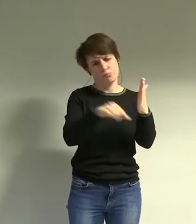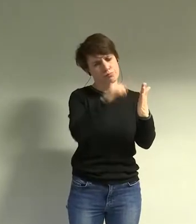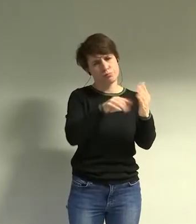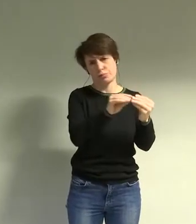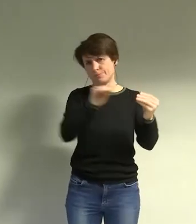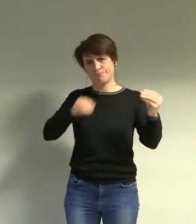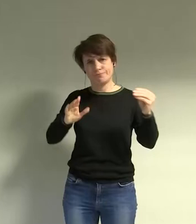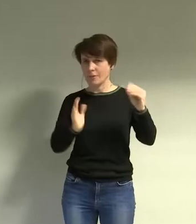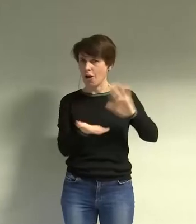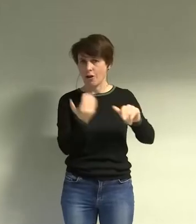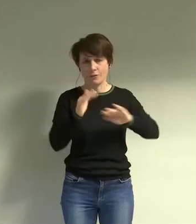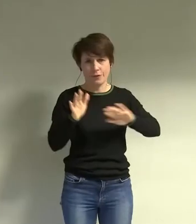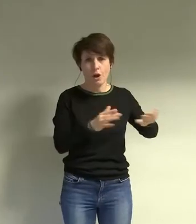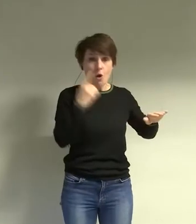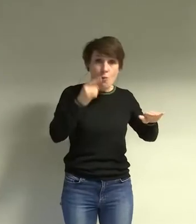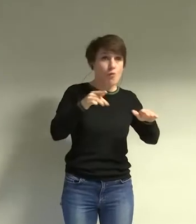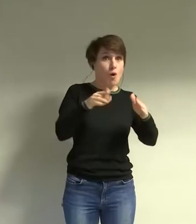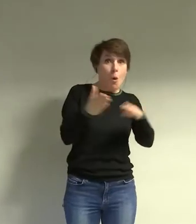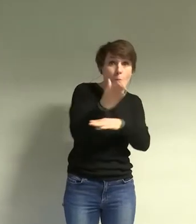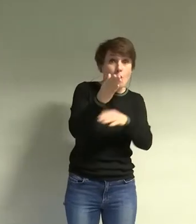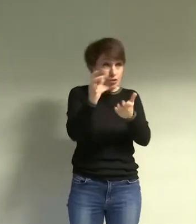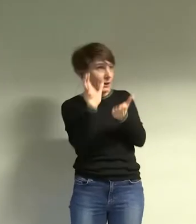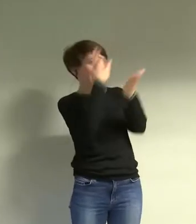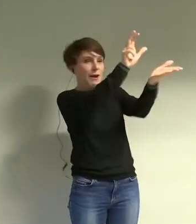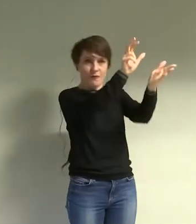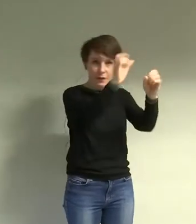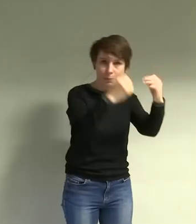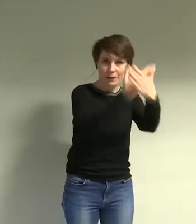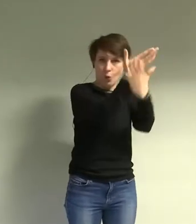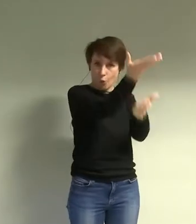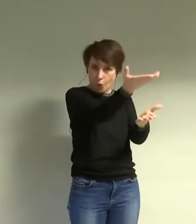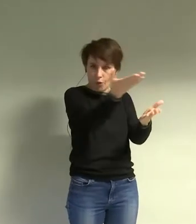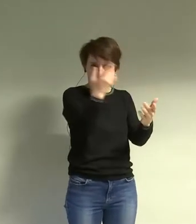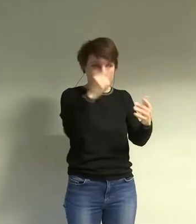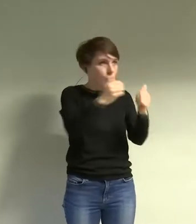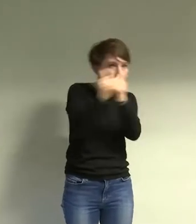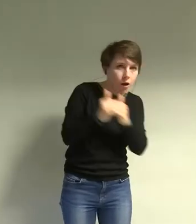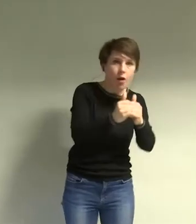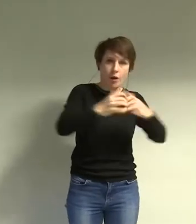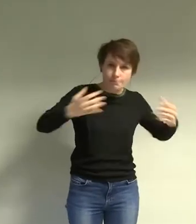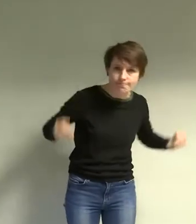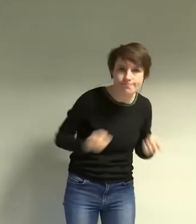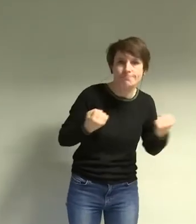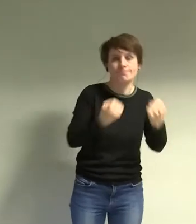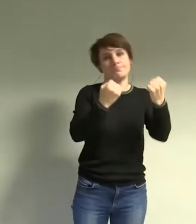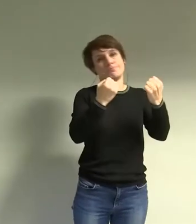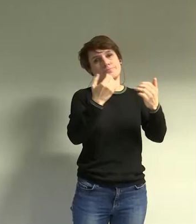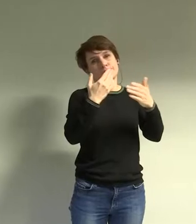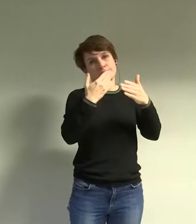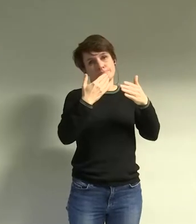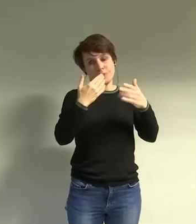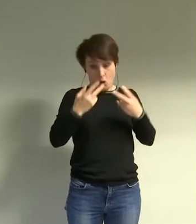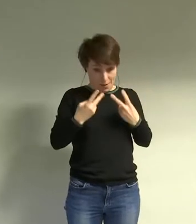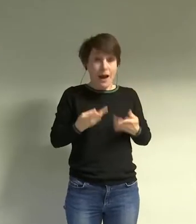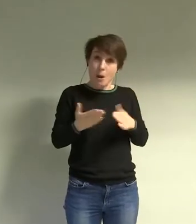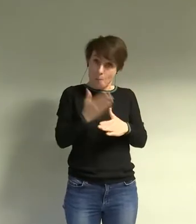l'avenir de notre territoire puisse être traité à bon niveau et qu'on puisse capitaliser autant que possible sur la dynamique de fond positive qu'on retrouve dans l'esprit du projet grenoble